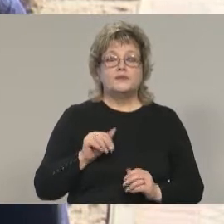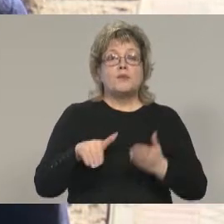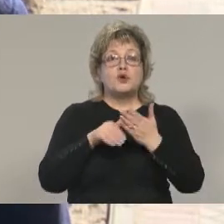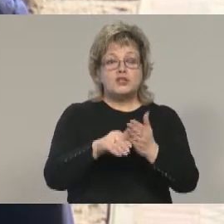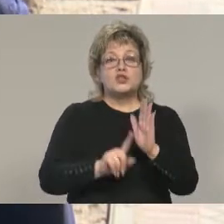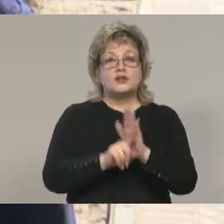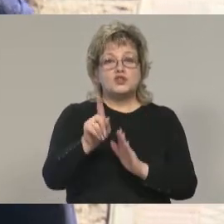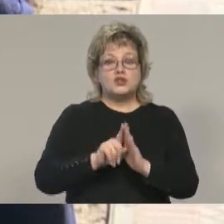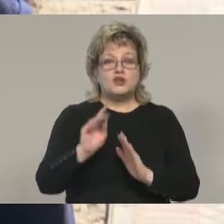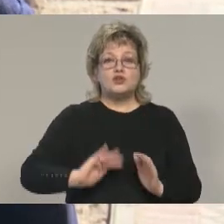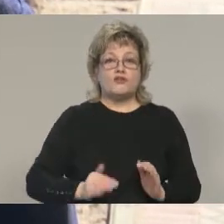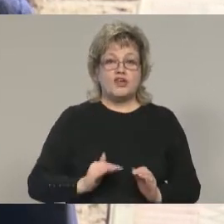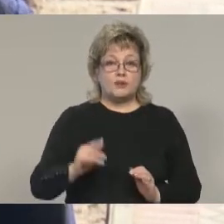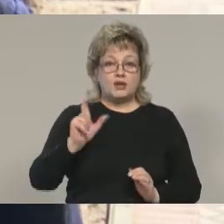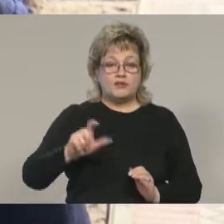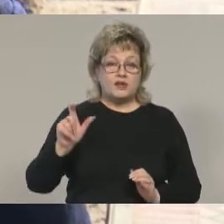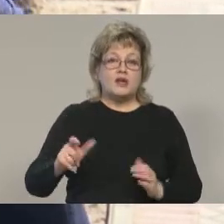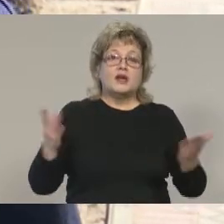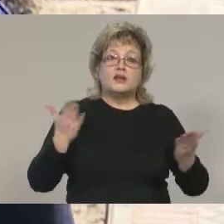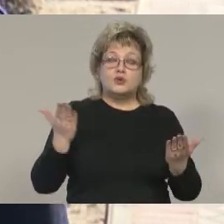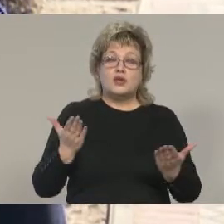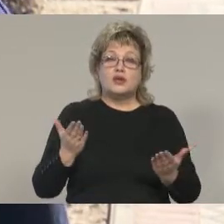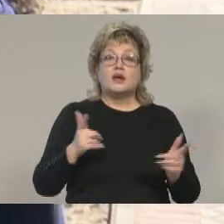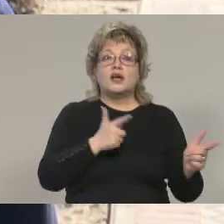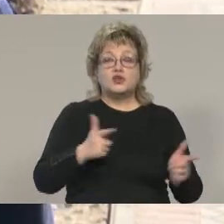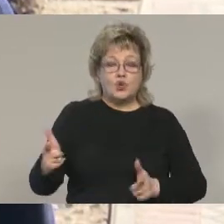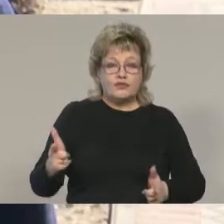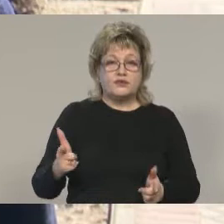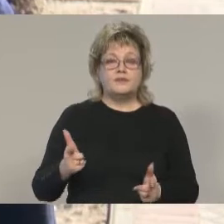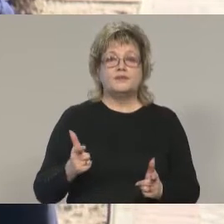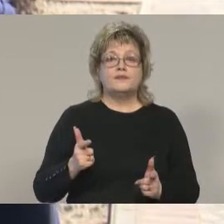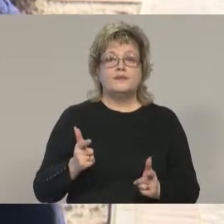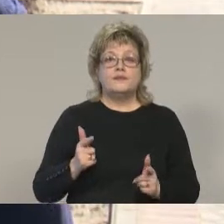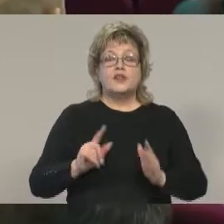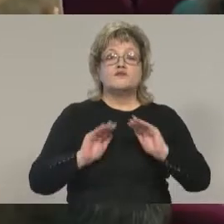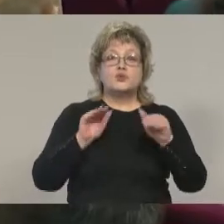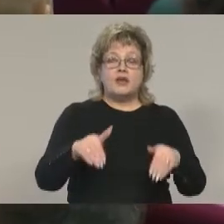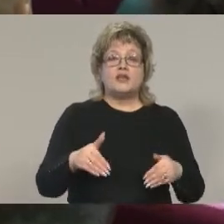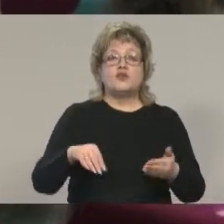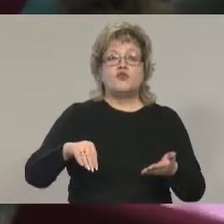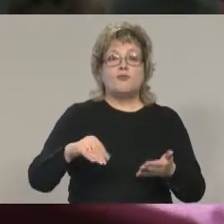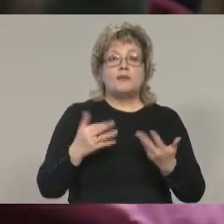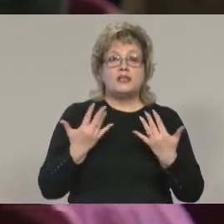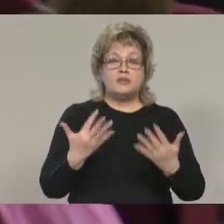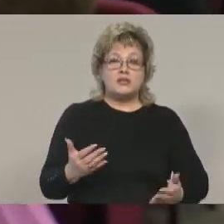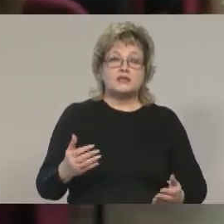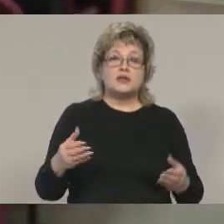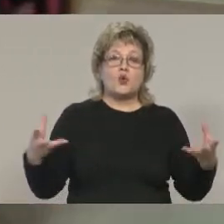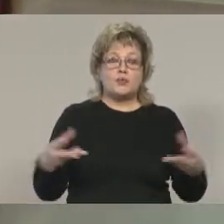поддержка начинающего фермера, который готов и вступление в потребительский кооператив.